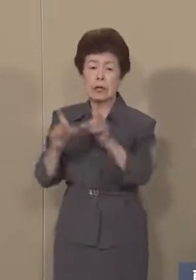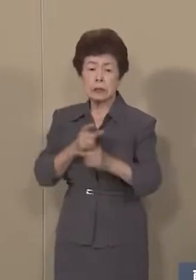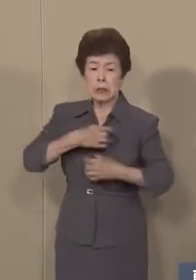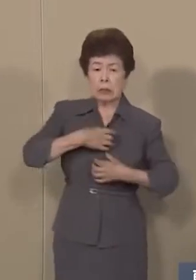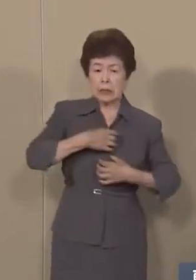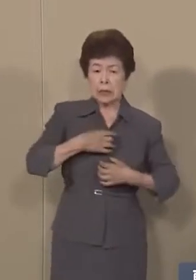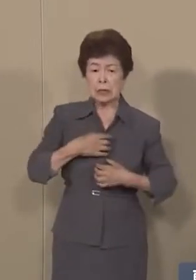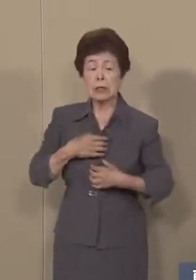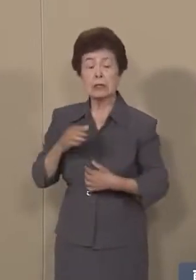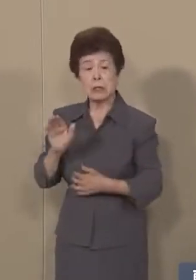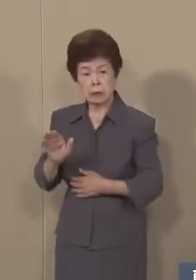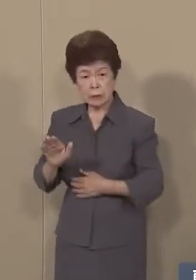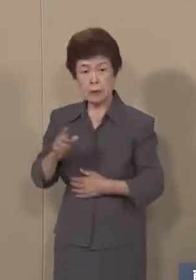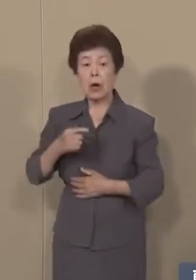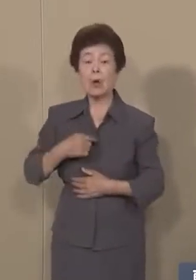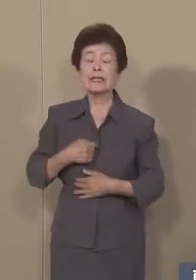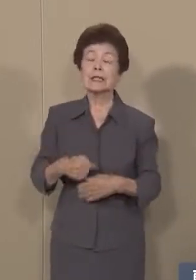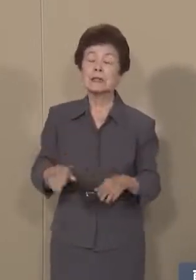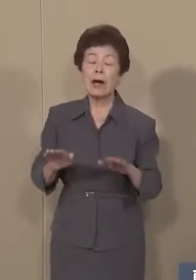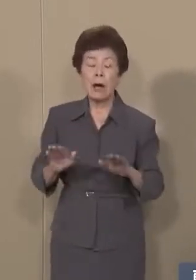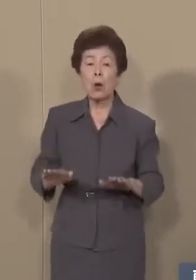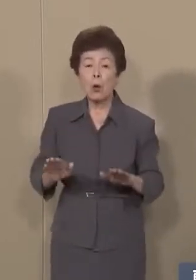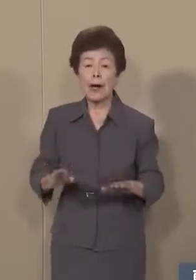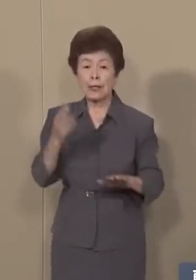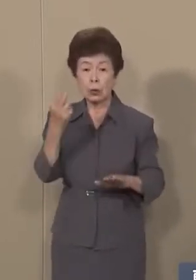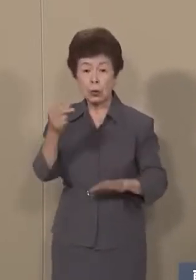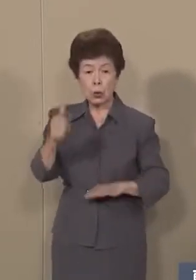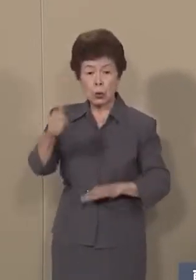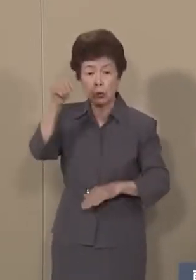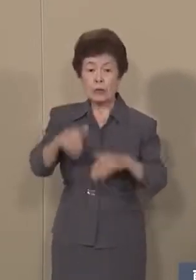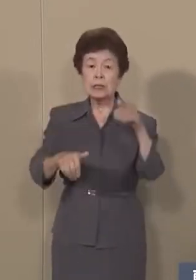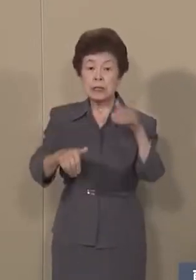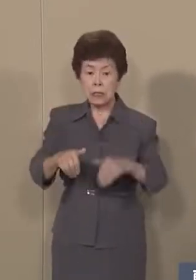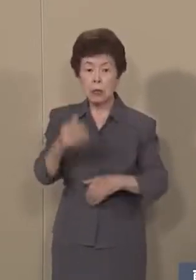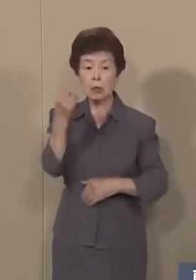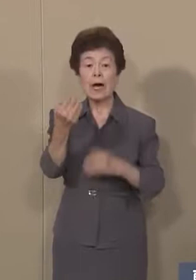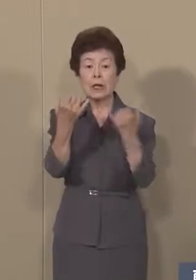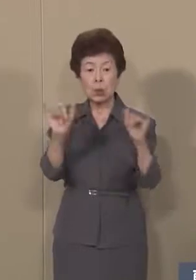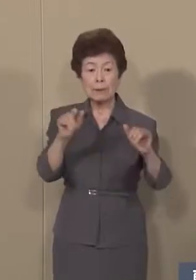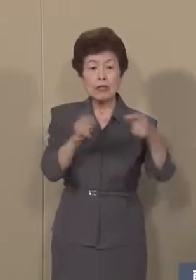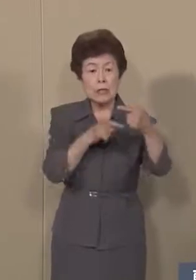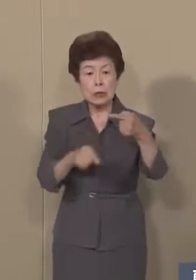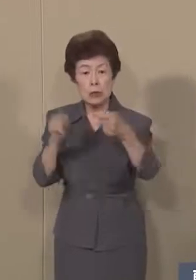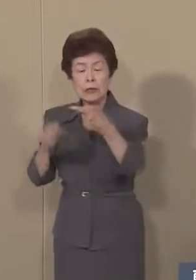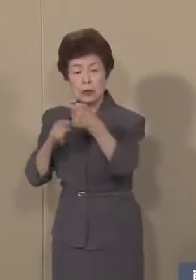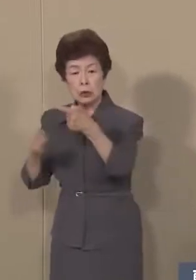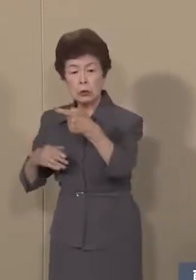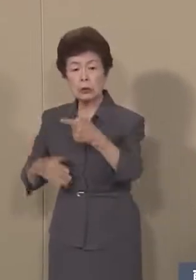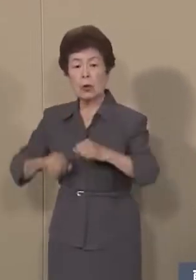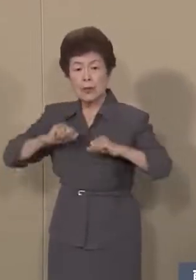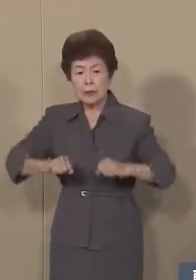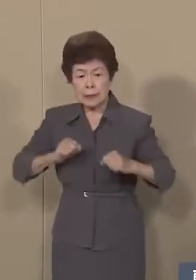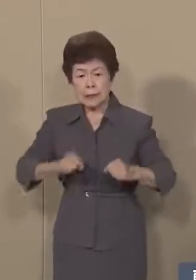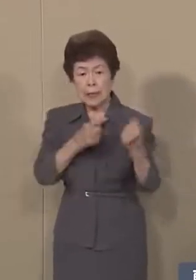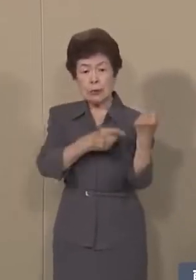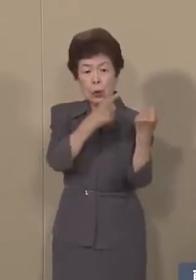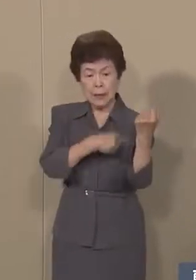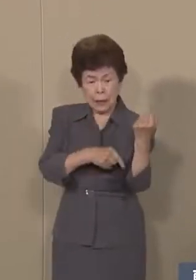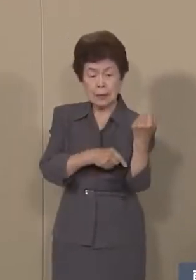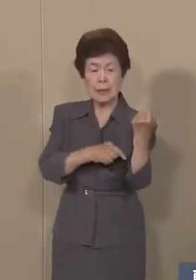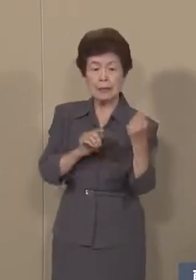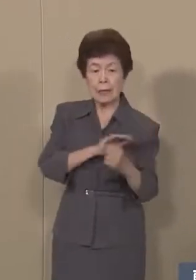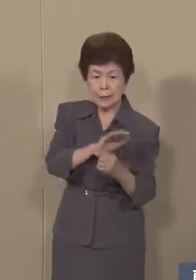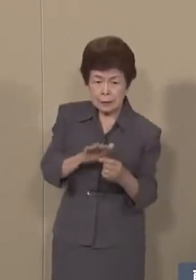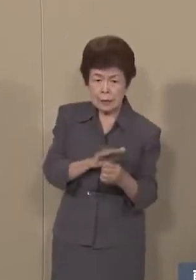れております私は今回の都知事選は都民一人ひとりの製造うん鍵がかかった選挙であると